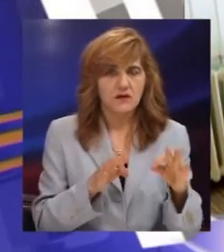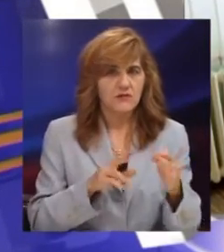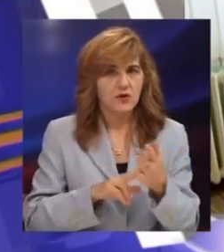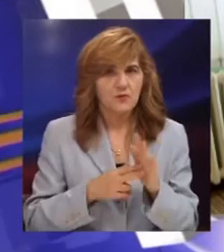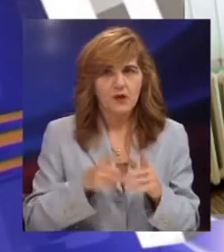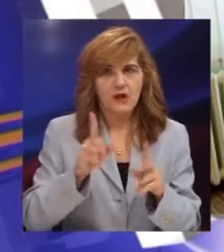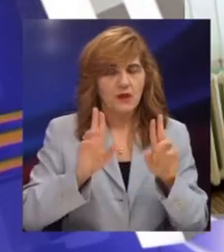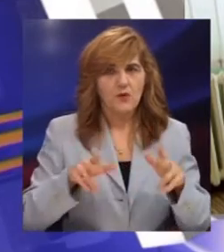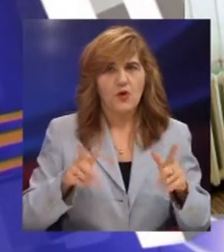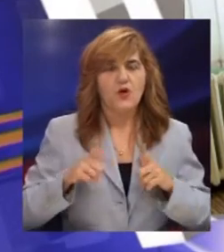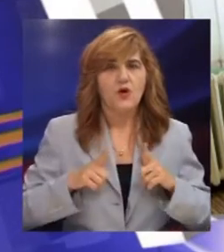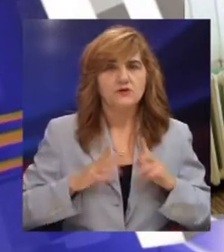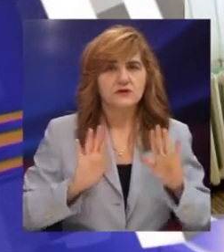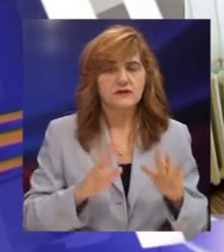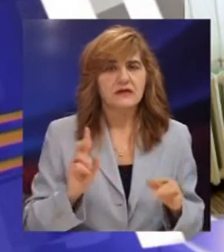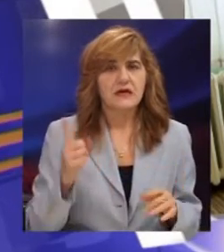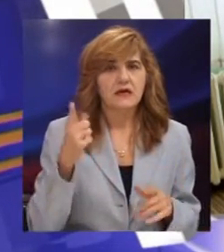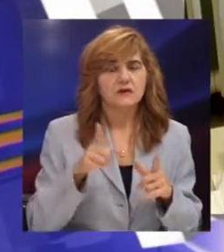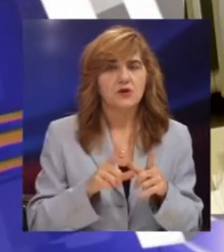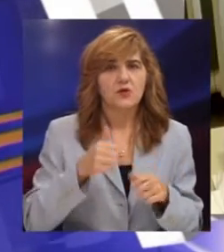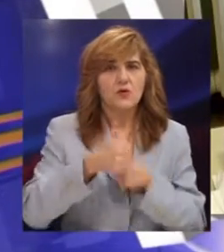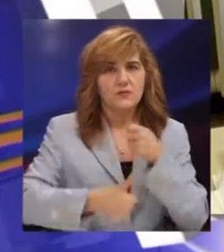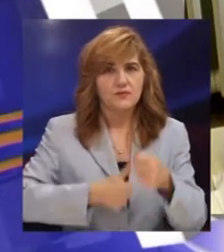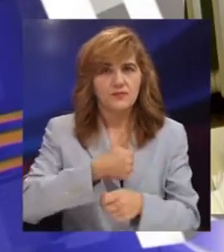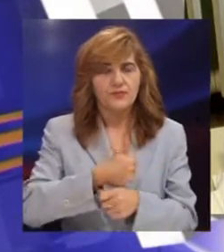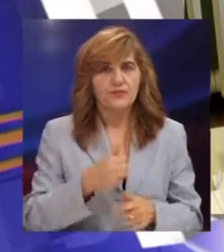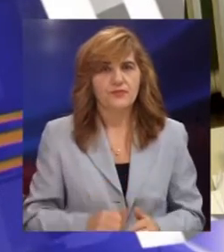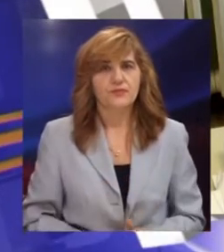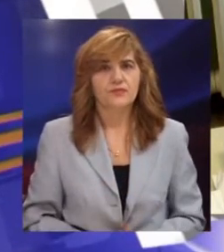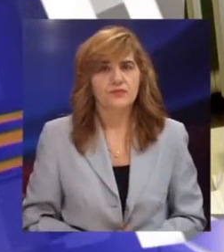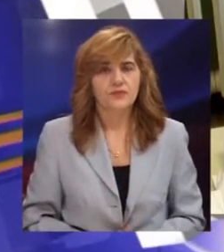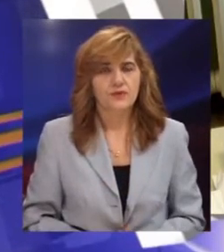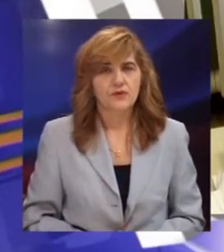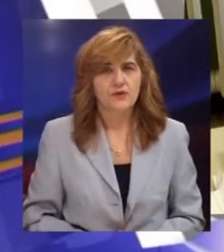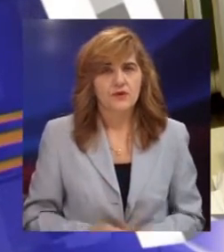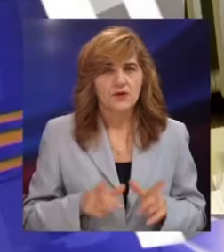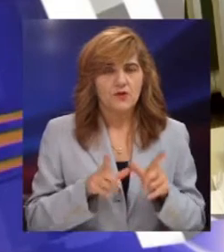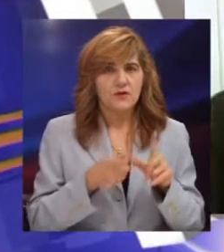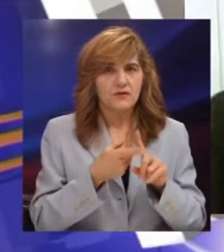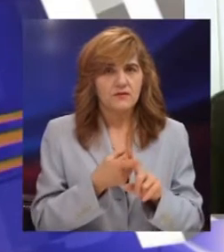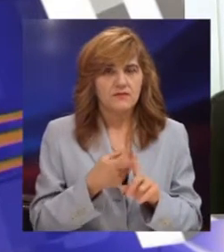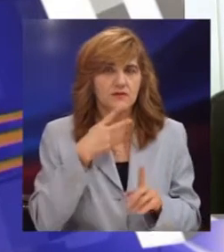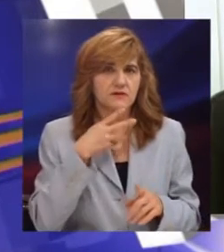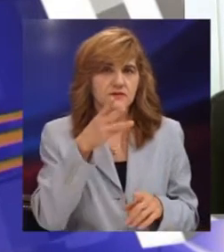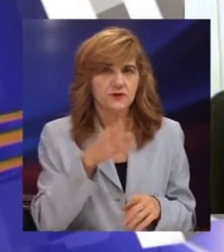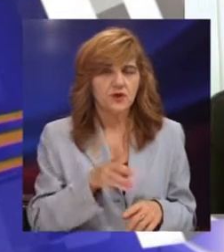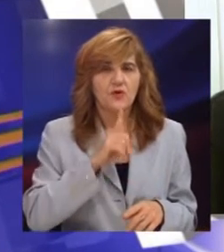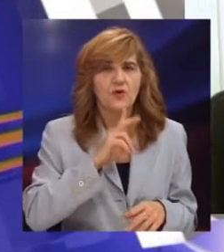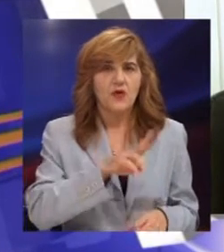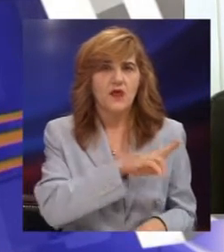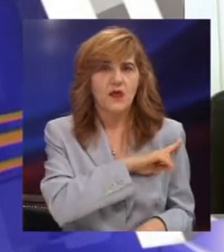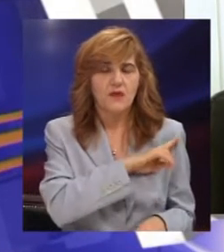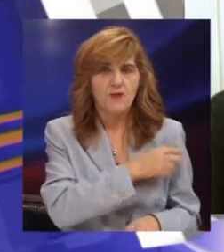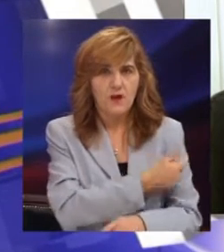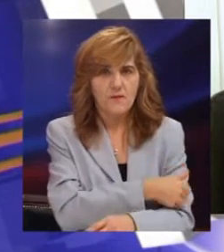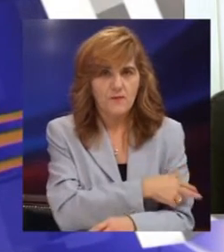problema u Subotici se nije mogao ni očekivati takav rezultat u prvim godinama izvođenja. U smislu opreme i kadra kojim